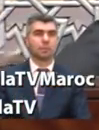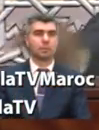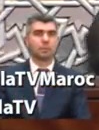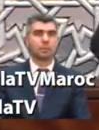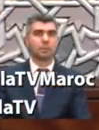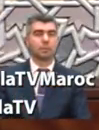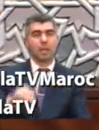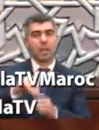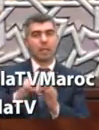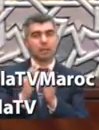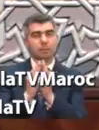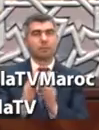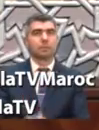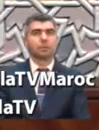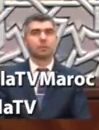لفريق العدالة والتنمية